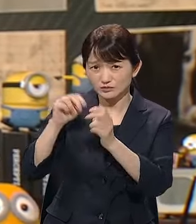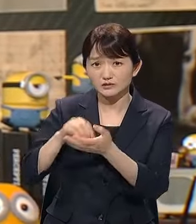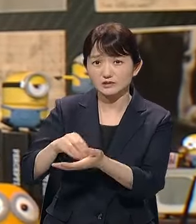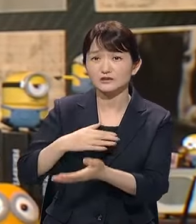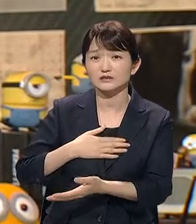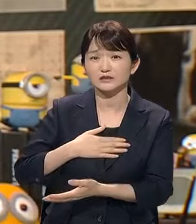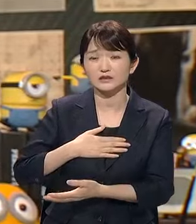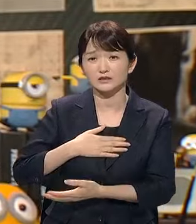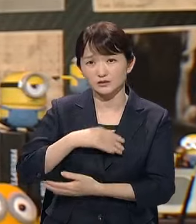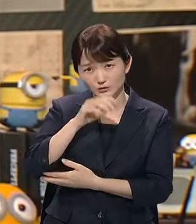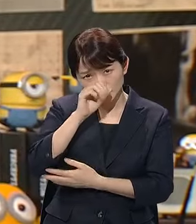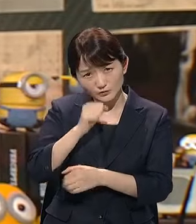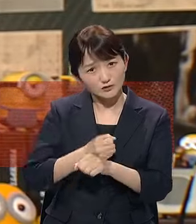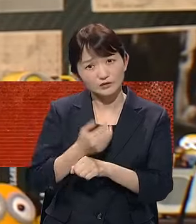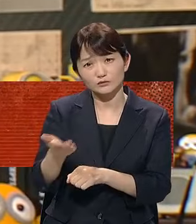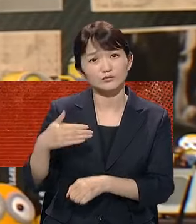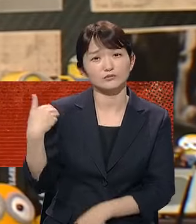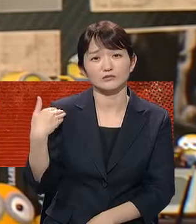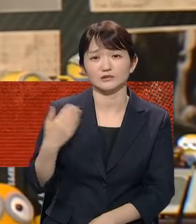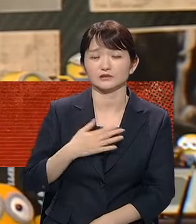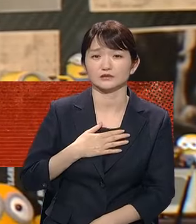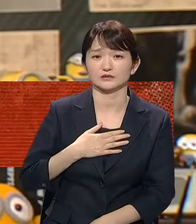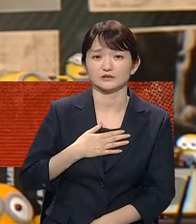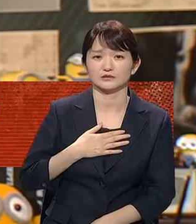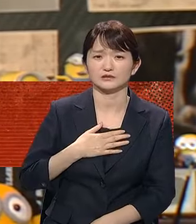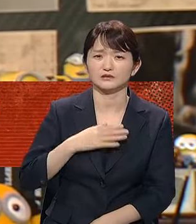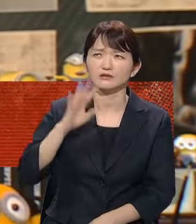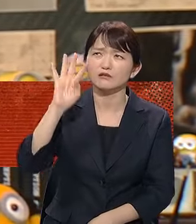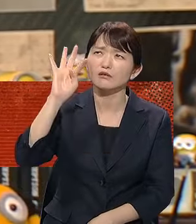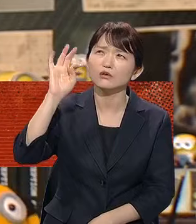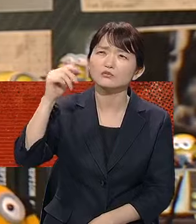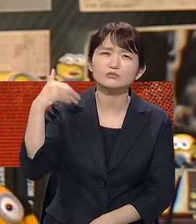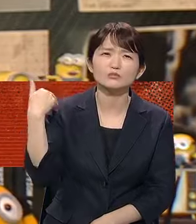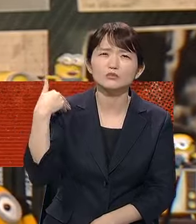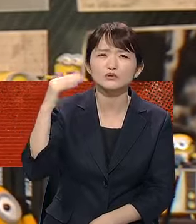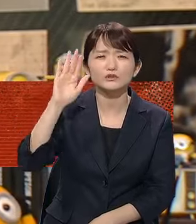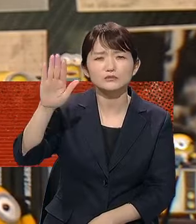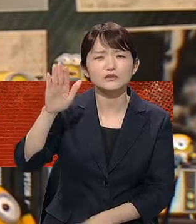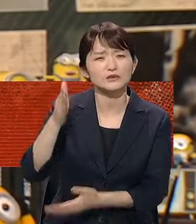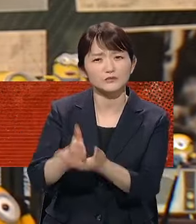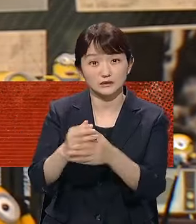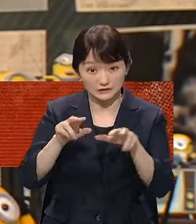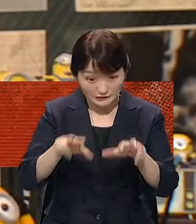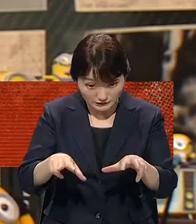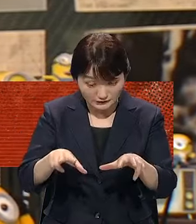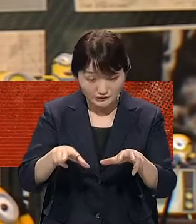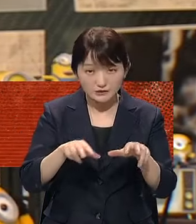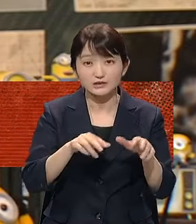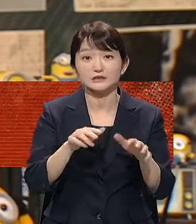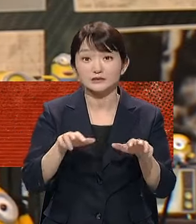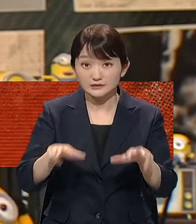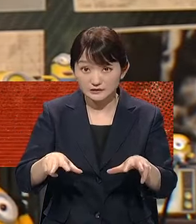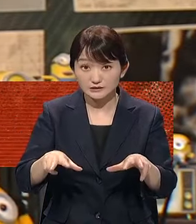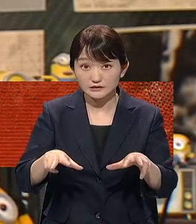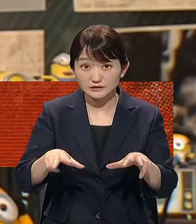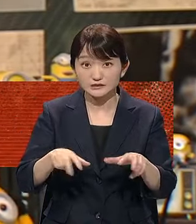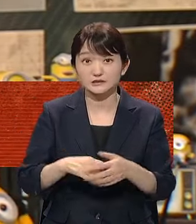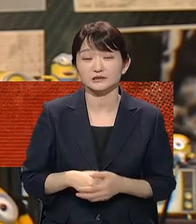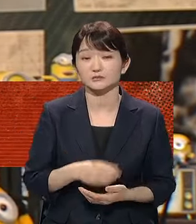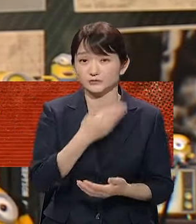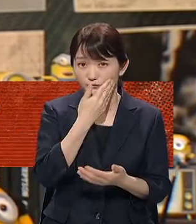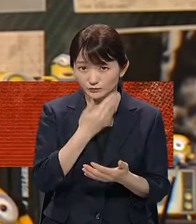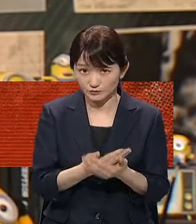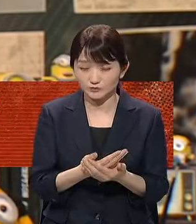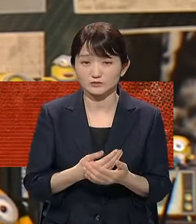얼마나 호강시켜 주는지 모르겠는데 나한테 그 언제일지 모르는 미래가 아니라 바로 지금 right now 이마 쓰고가 더